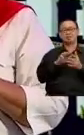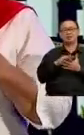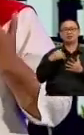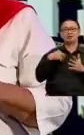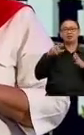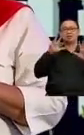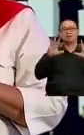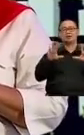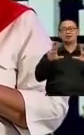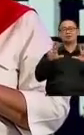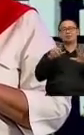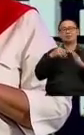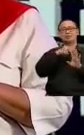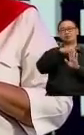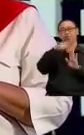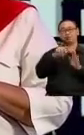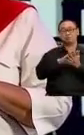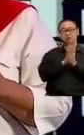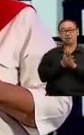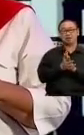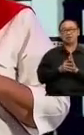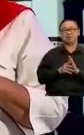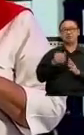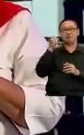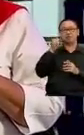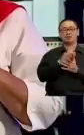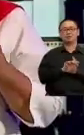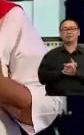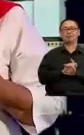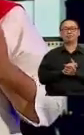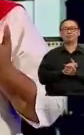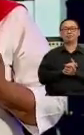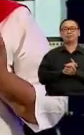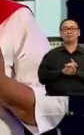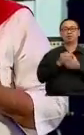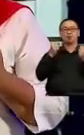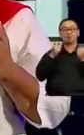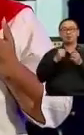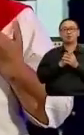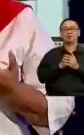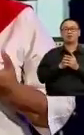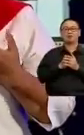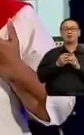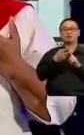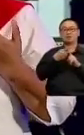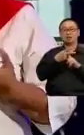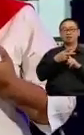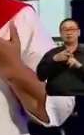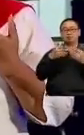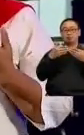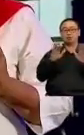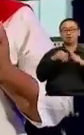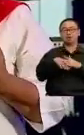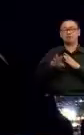untuk generasi muda untuk menyalurkan kreativitasnya, sehingga diharapkan generasi muda yang ada di Kota Semarang ini dapat menyalurkan kreativitasnya dengan cara